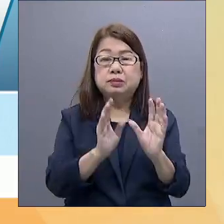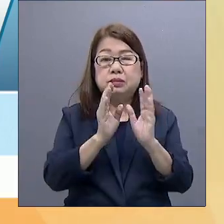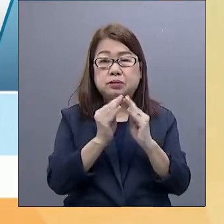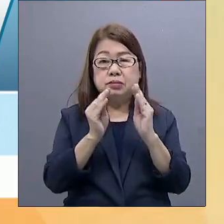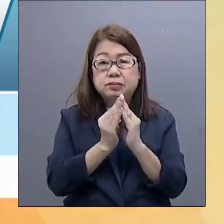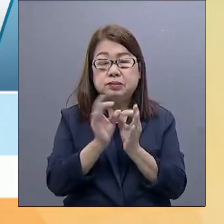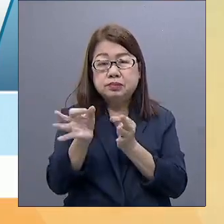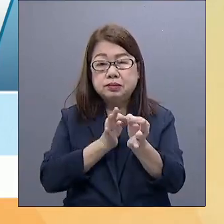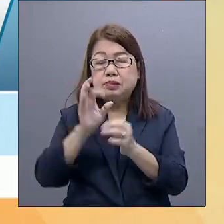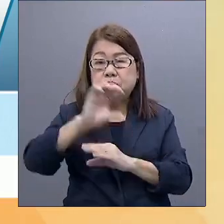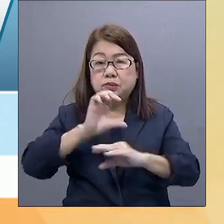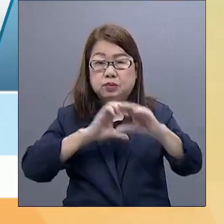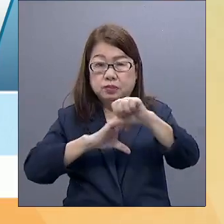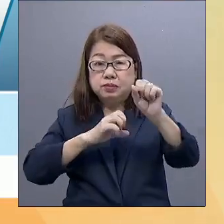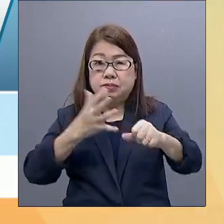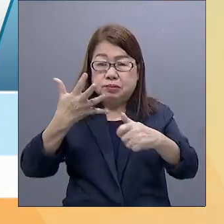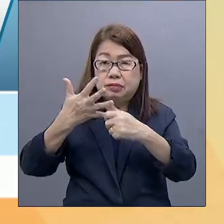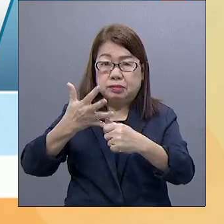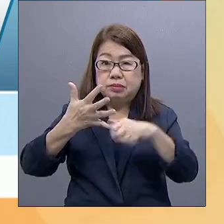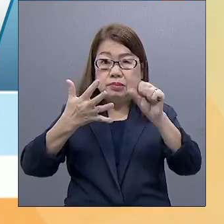นยัเป็ขนตอนแก ๆ อยู่ใช่ไหมคะ